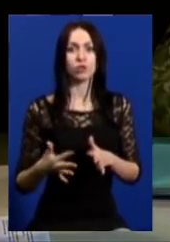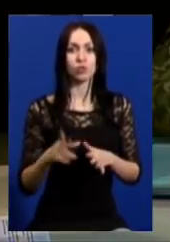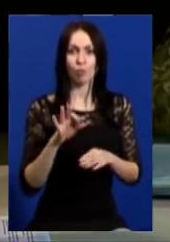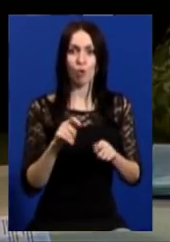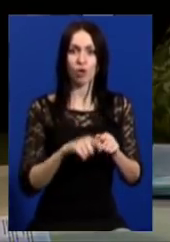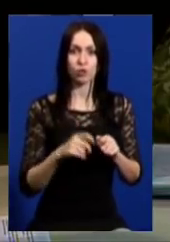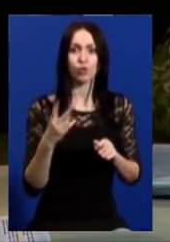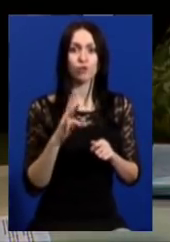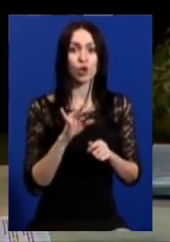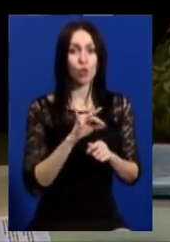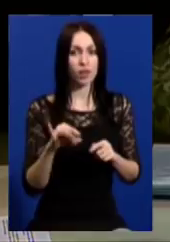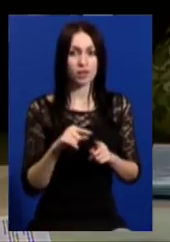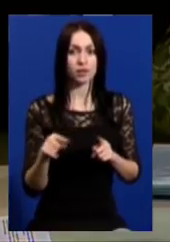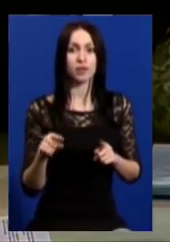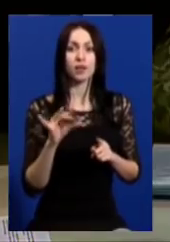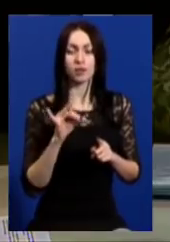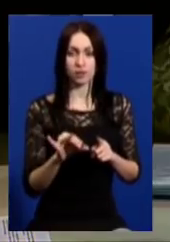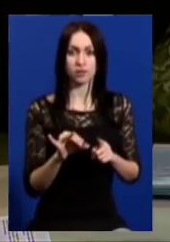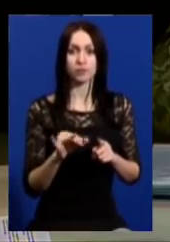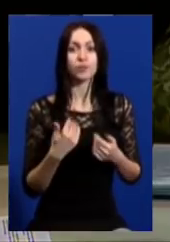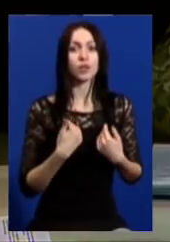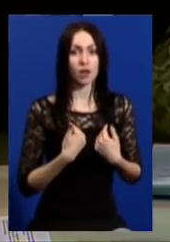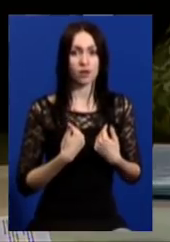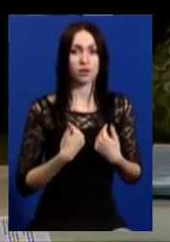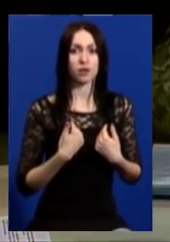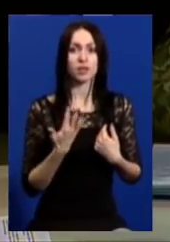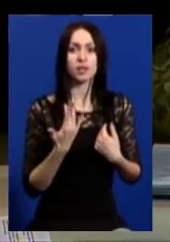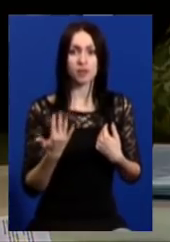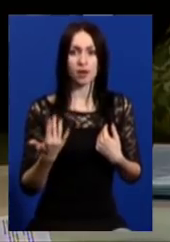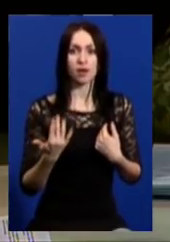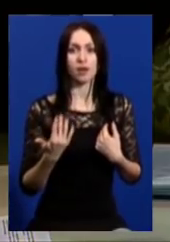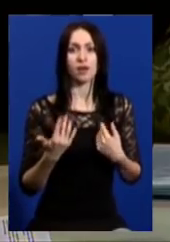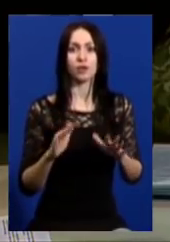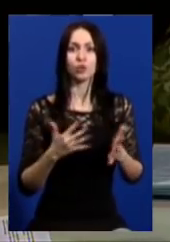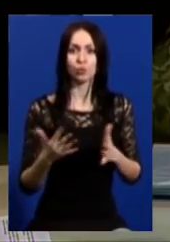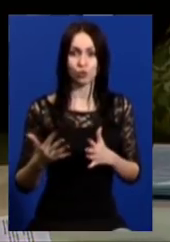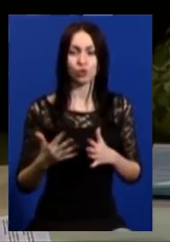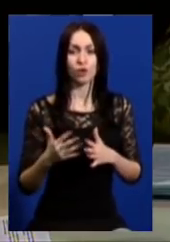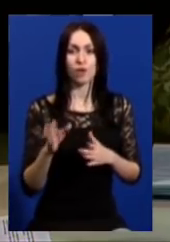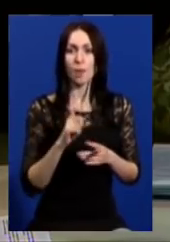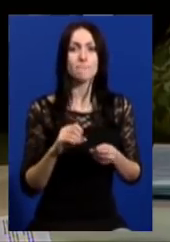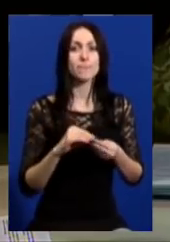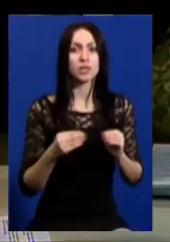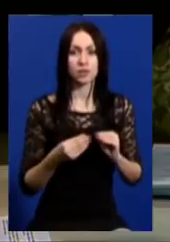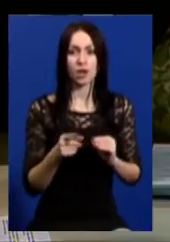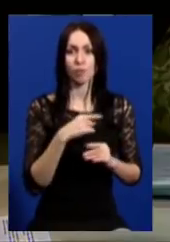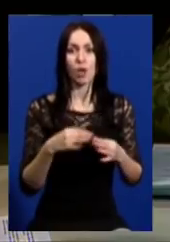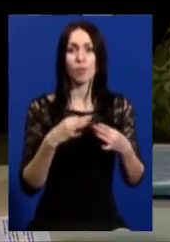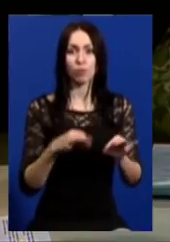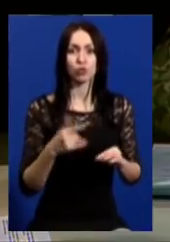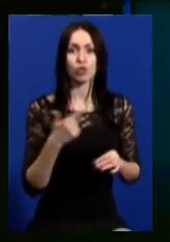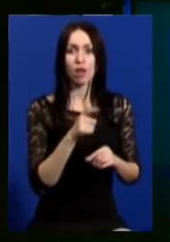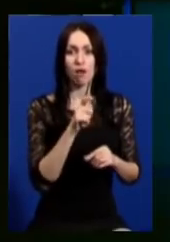контролю другої лінії. І я в декількох випадків безперешкодно ми пропускали громадян,